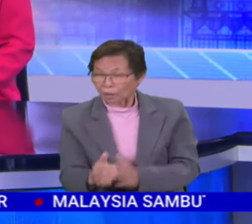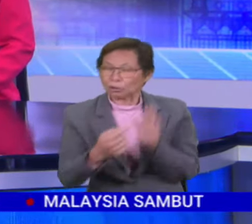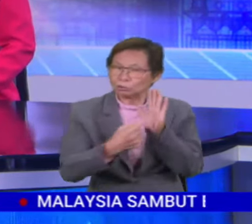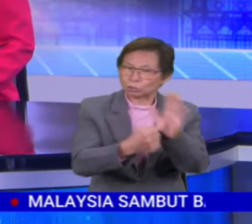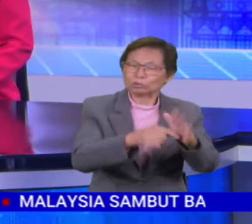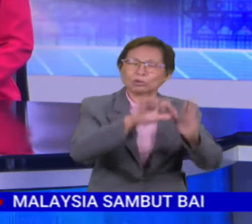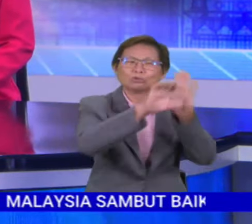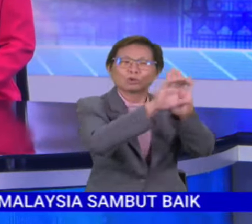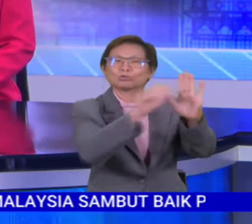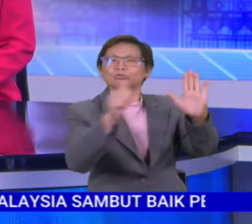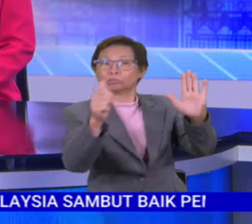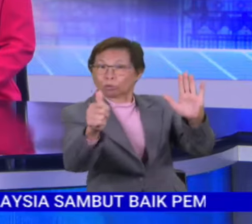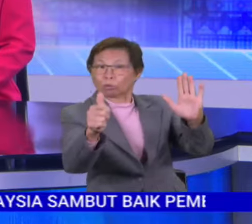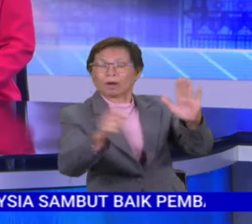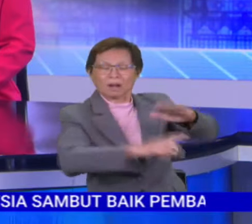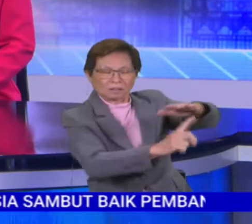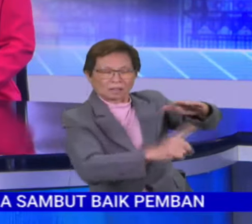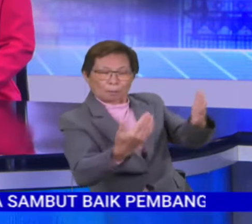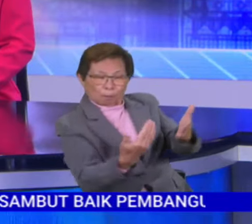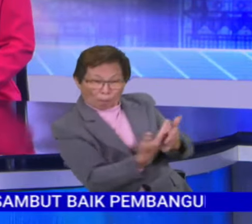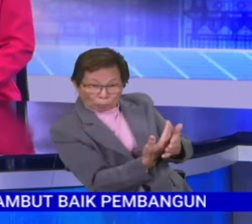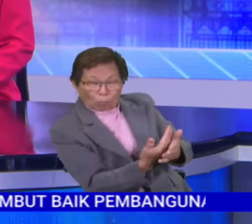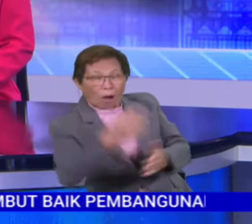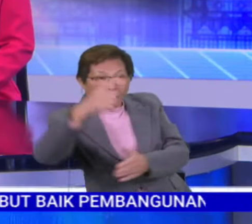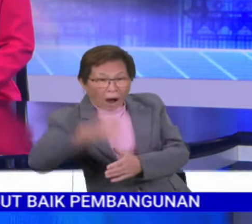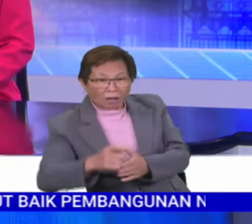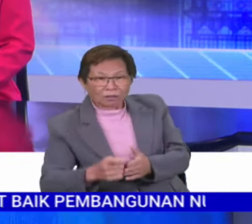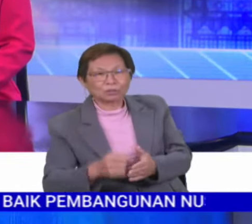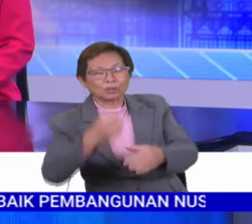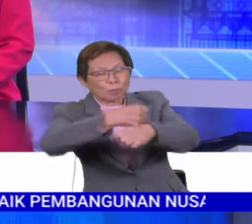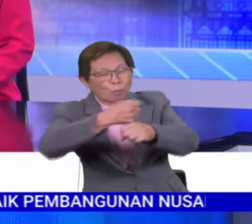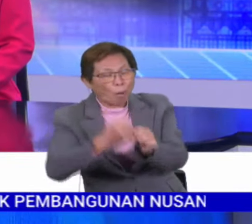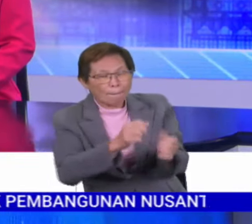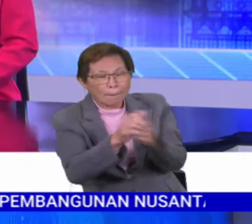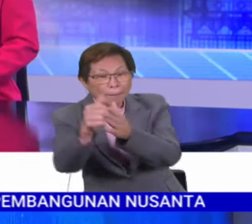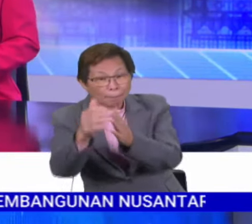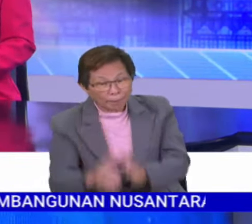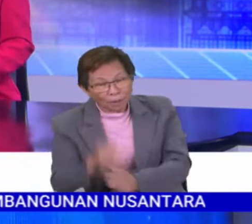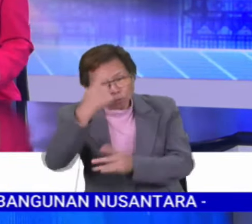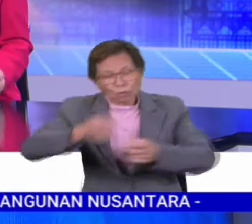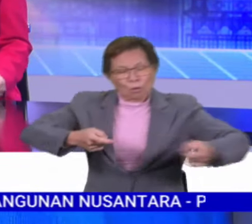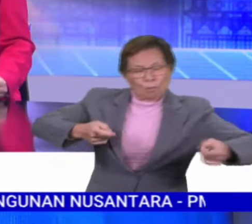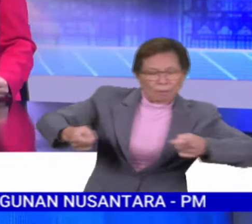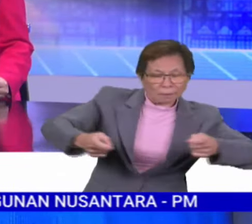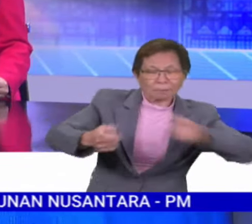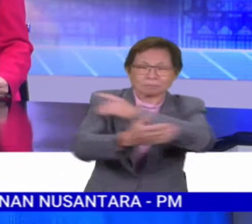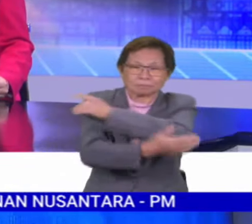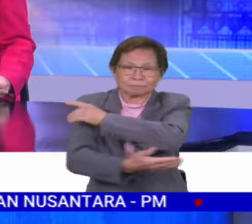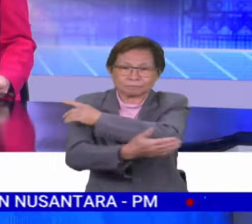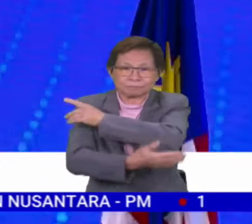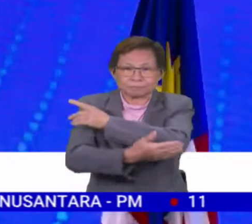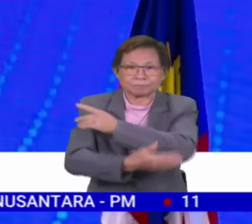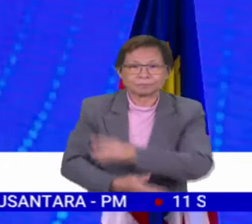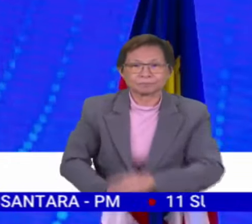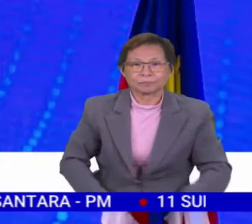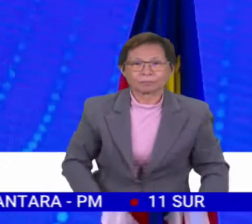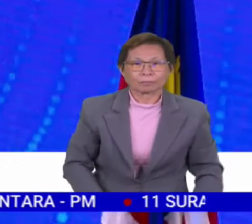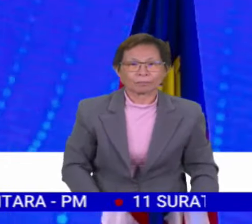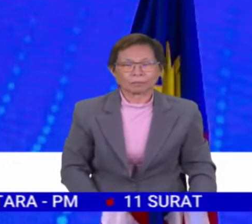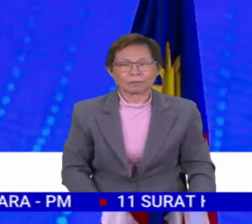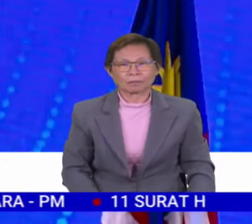menunjukkan teladan yang baik, satu dasar baru juga harus dibangunkan pemimpin dalam mentadbir negara.